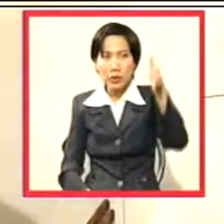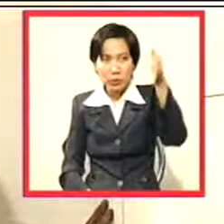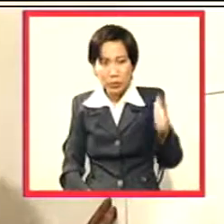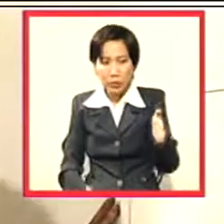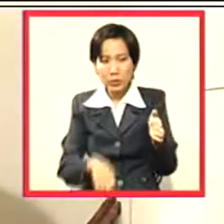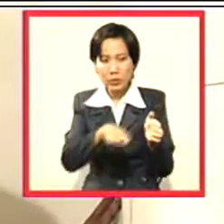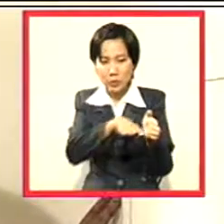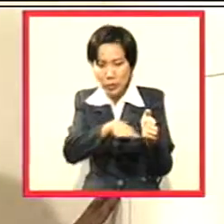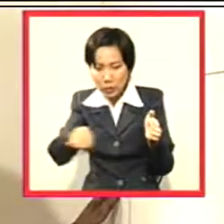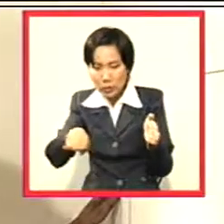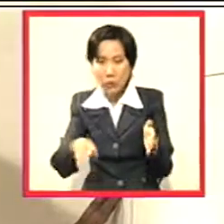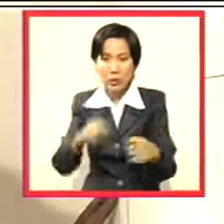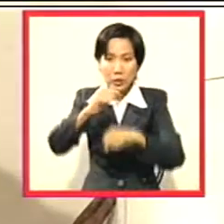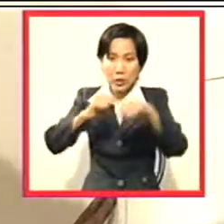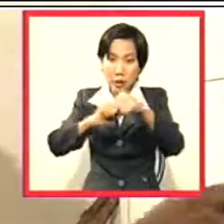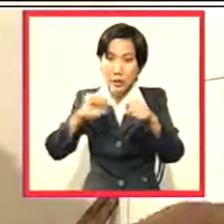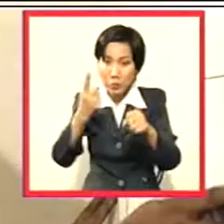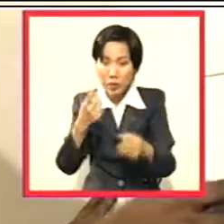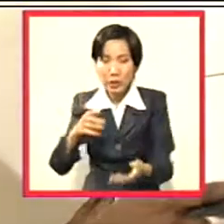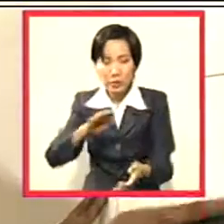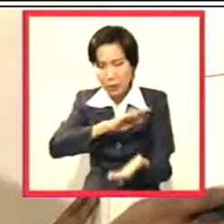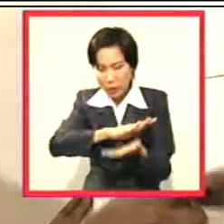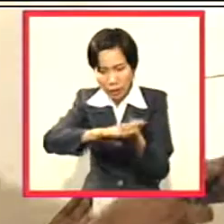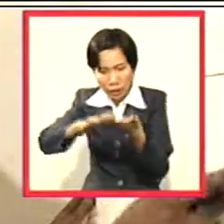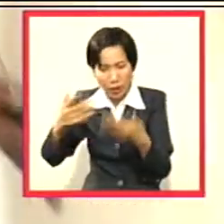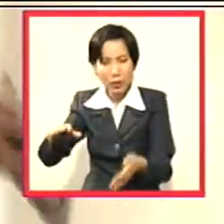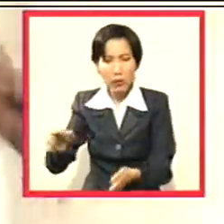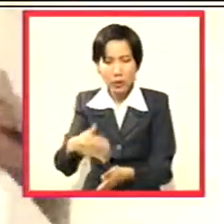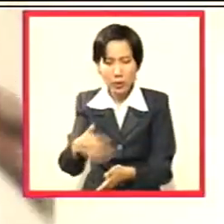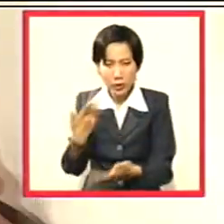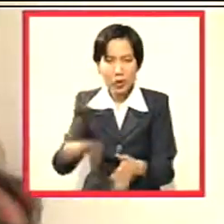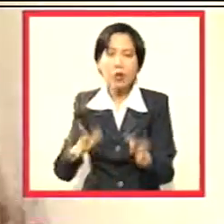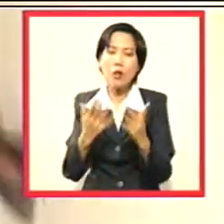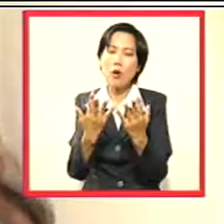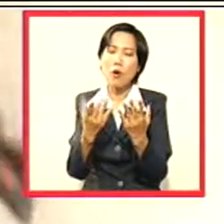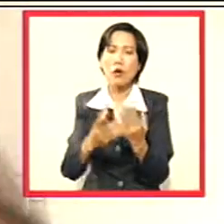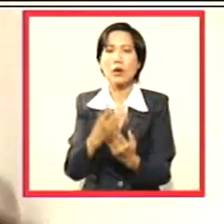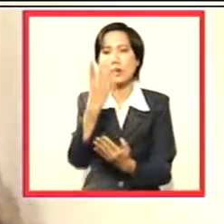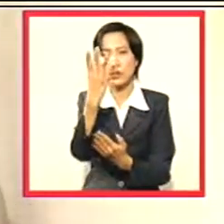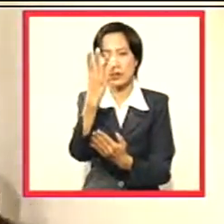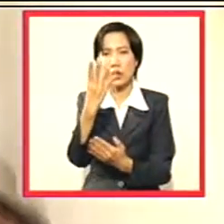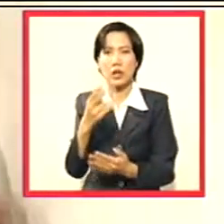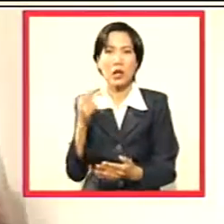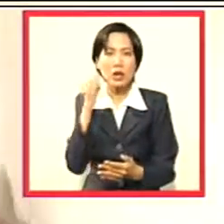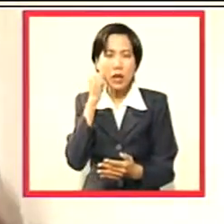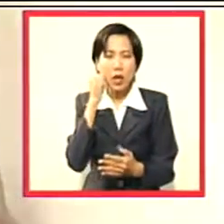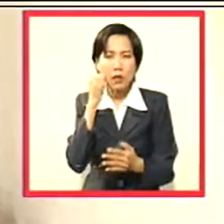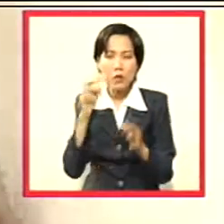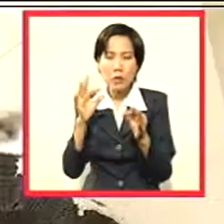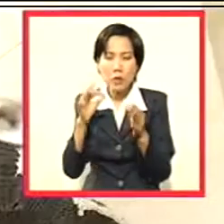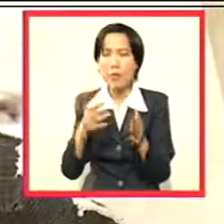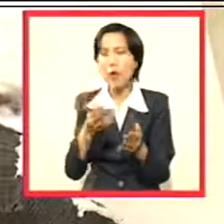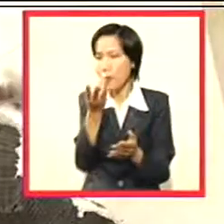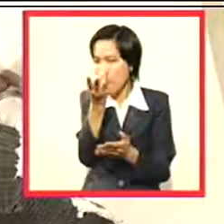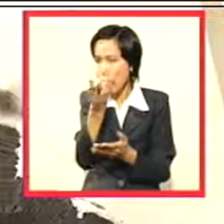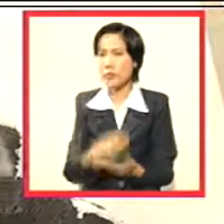ใหม่หลังจากทำความสะอาดเสร็จเรียบร้อยแล้วจะต้องทิ้งไว้อย่างน้อย4สัปดาห์เพื่อไล่ความชื้นในชั้นคอนกรีตให้เหลือน้อย